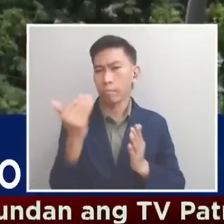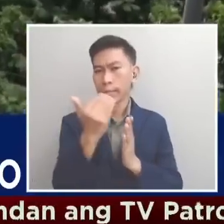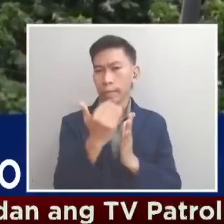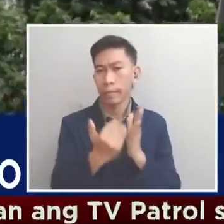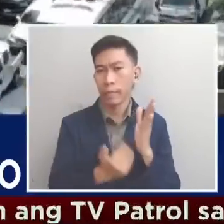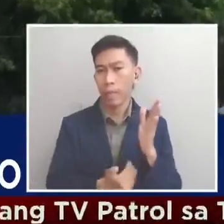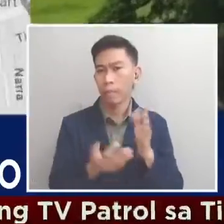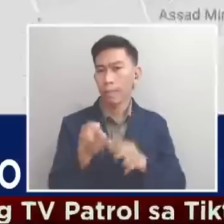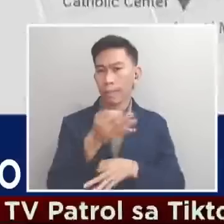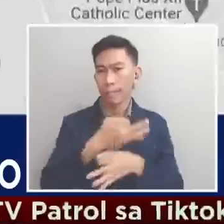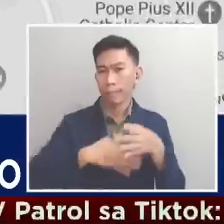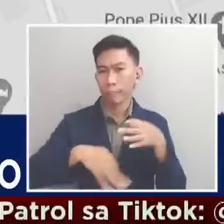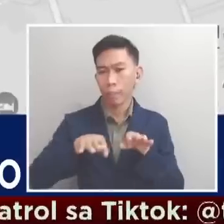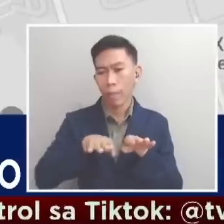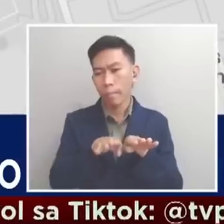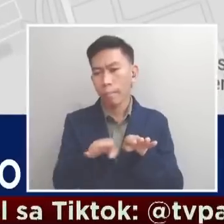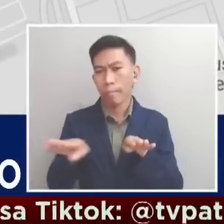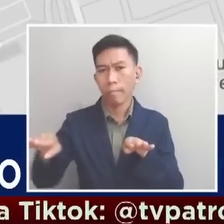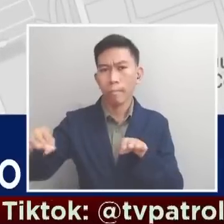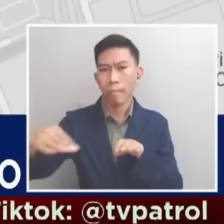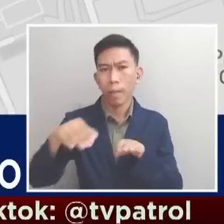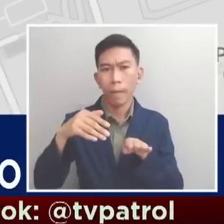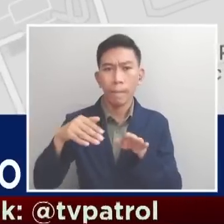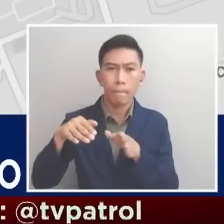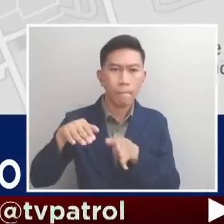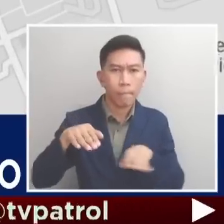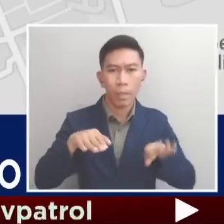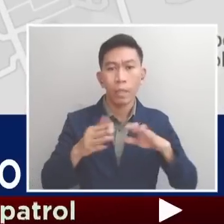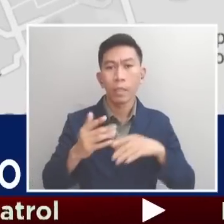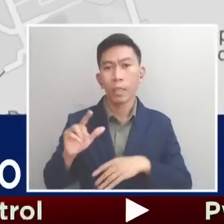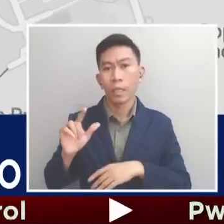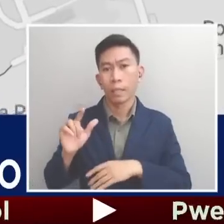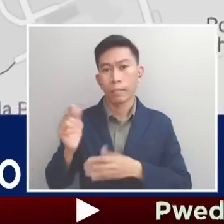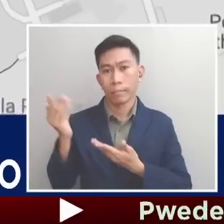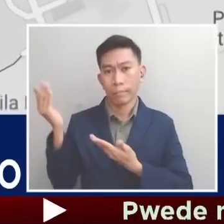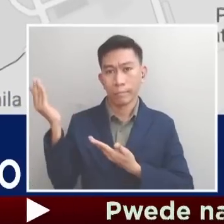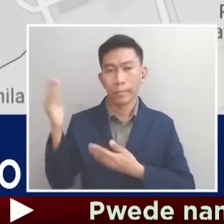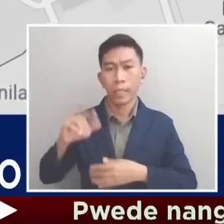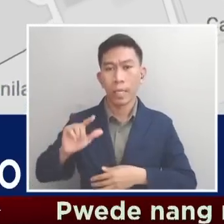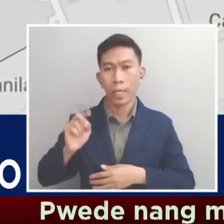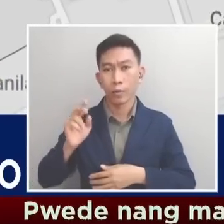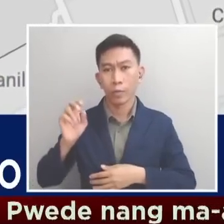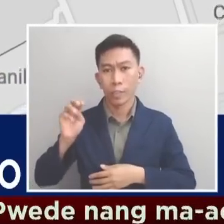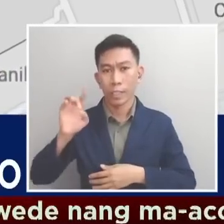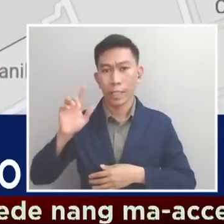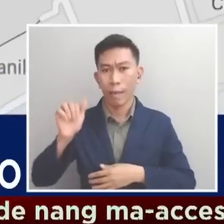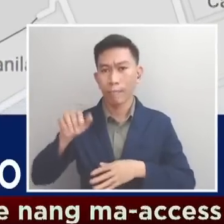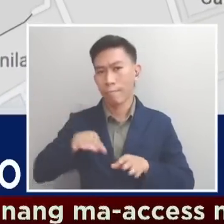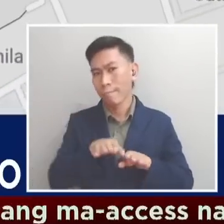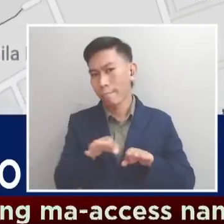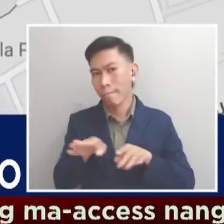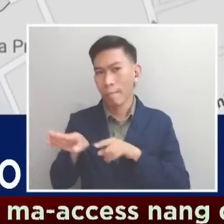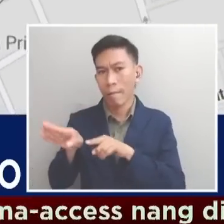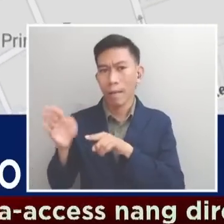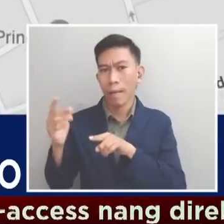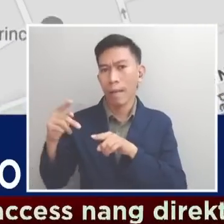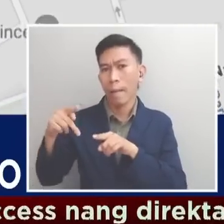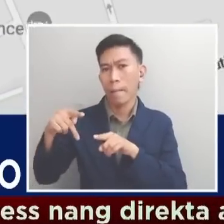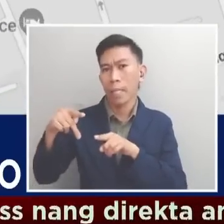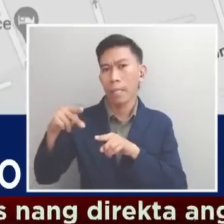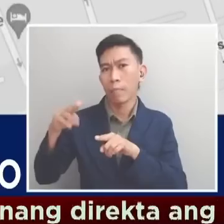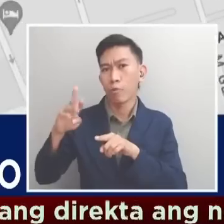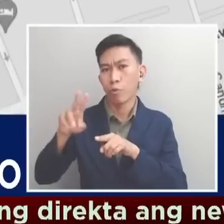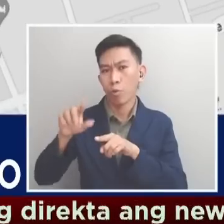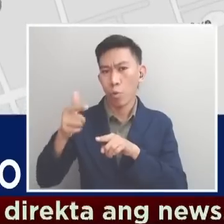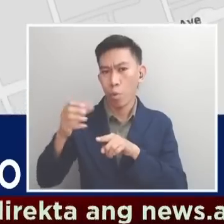Parking Bureau. Mula sa bahagi ng Lagusnilan, kumanan sa Padre Burgos Avenue, kumanan sa Round Table, tumawid sa Padre